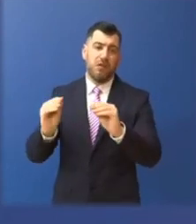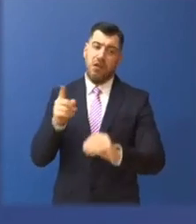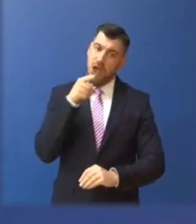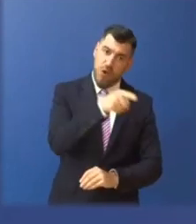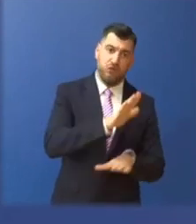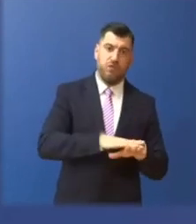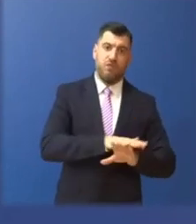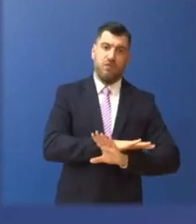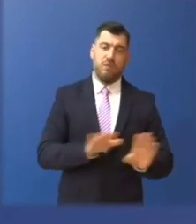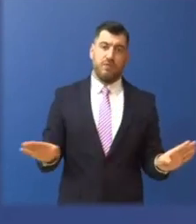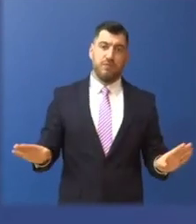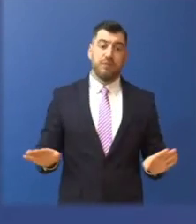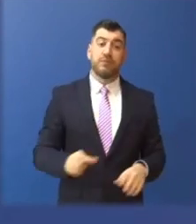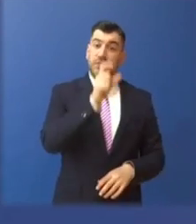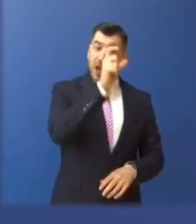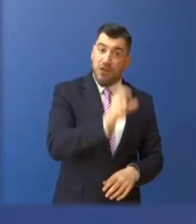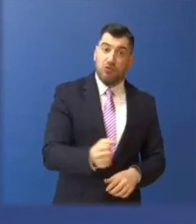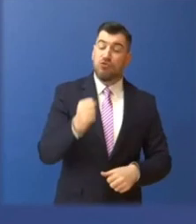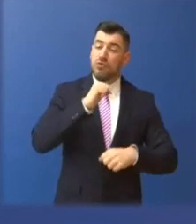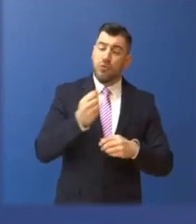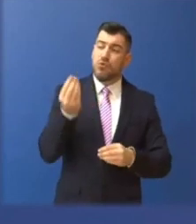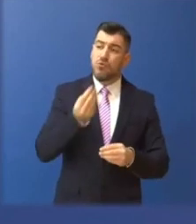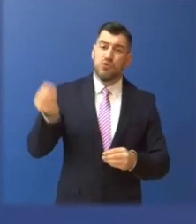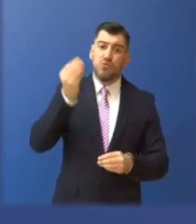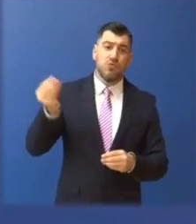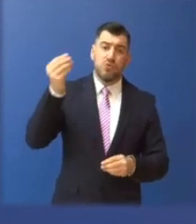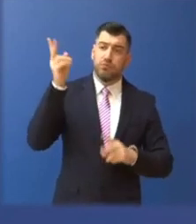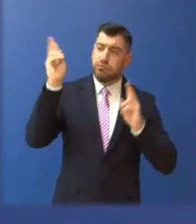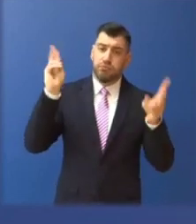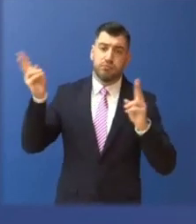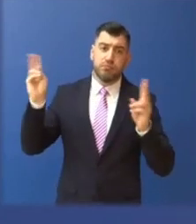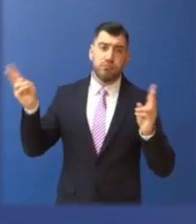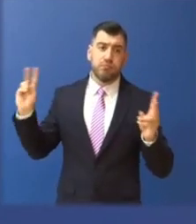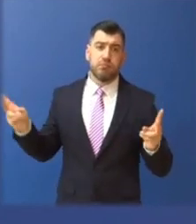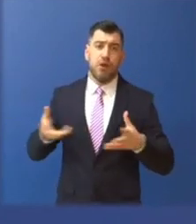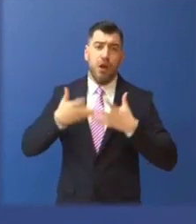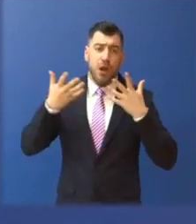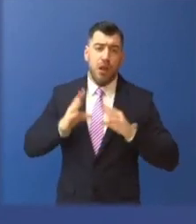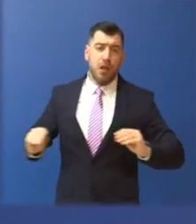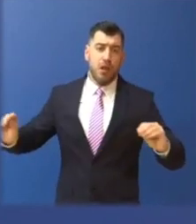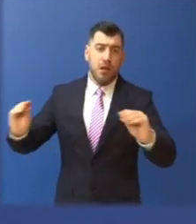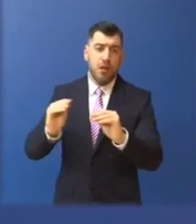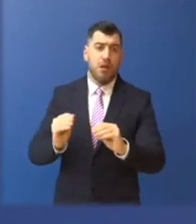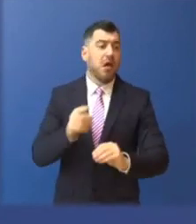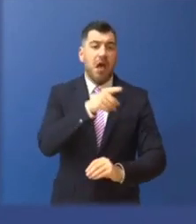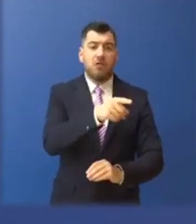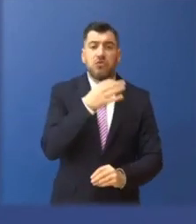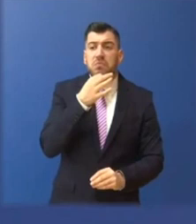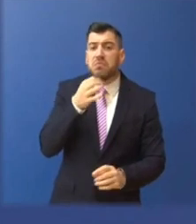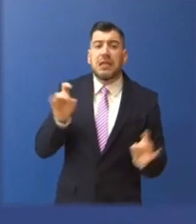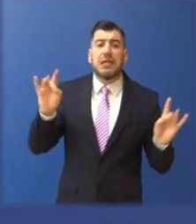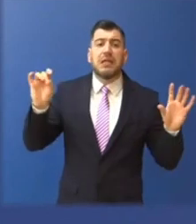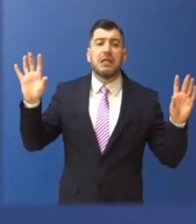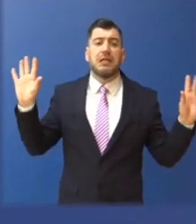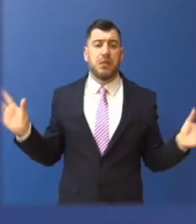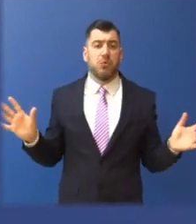πραγματικότητα. Κλιμακώνει την τοξικότητα όσο πλησιάζουμε προς τις κάλπες. Επειδή δεν έχει τίποτα να πει για το αύριο της